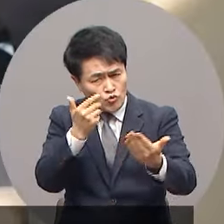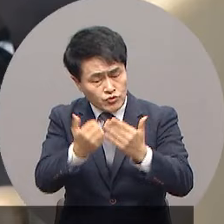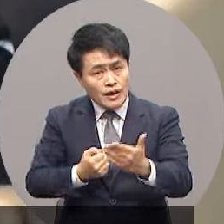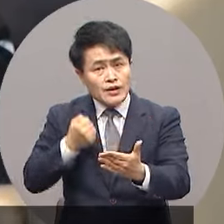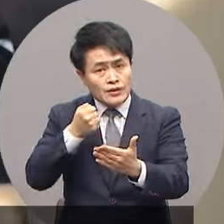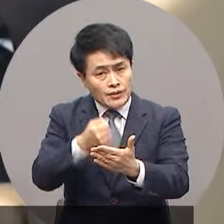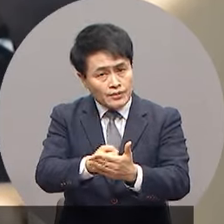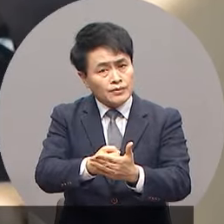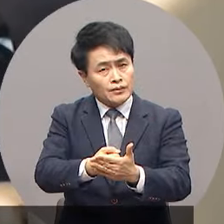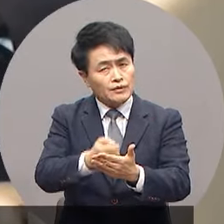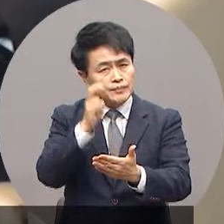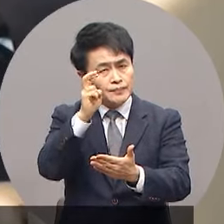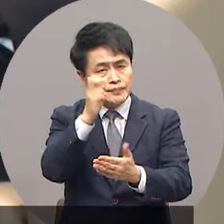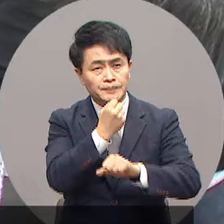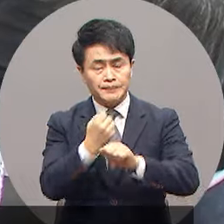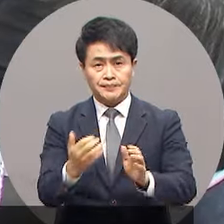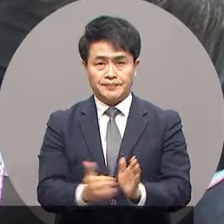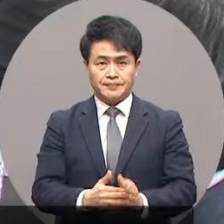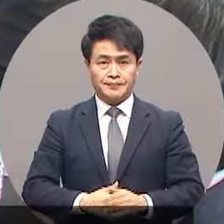결정이 내려질 전망입니다